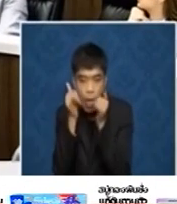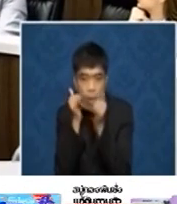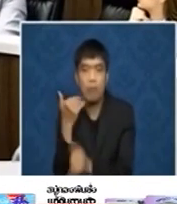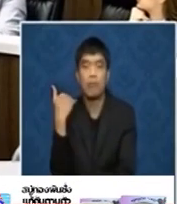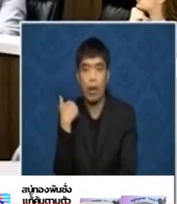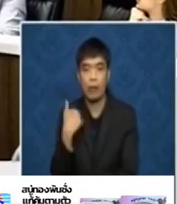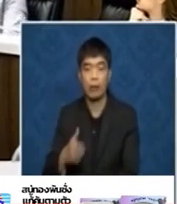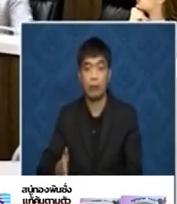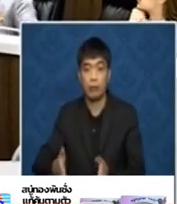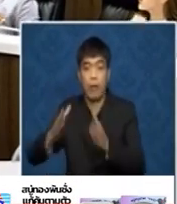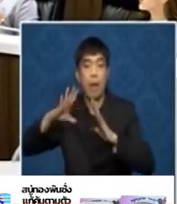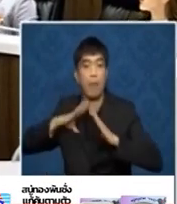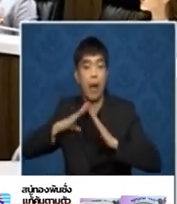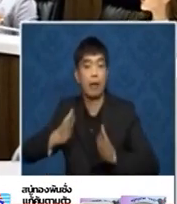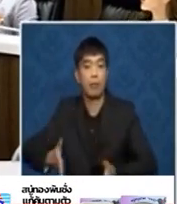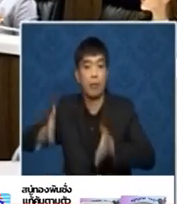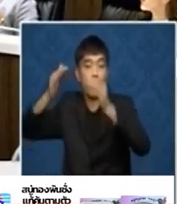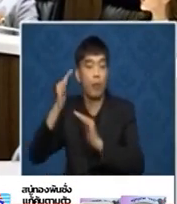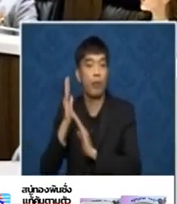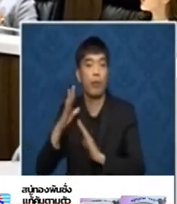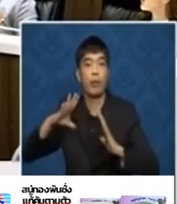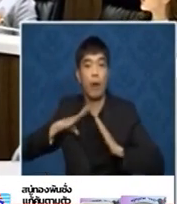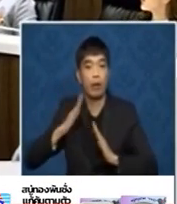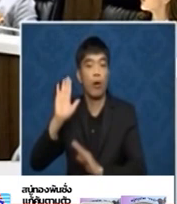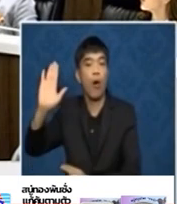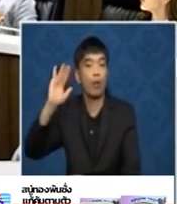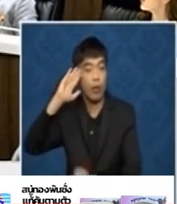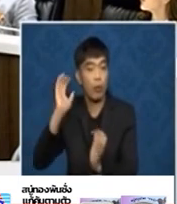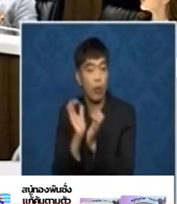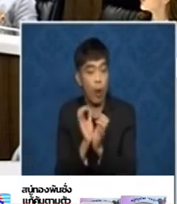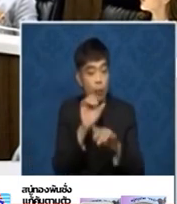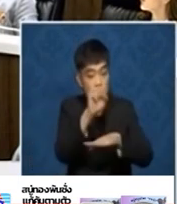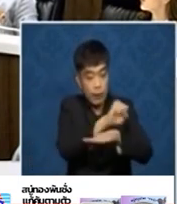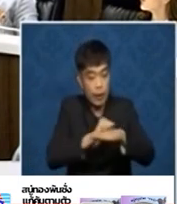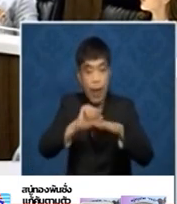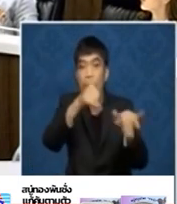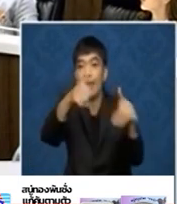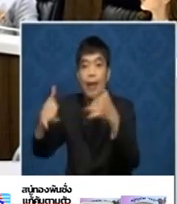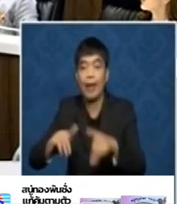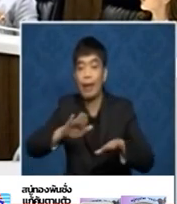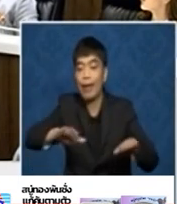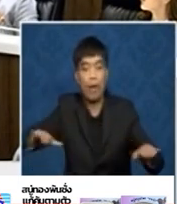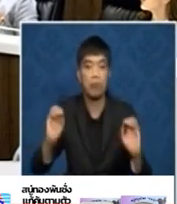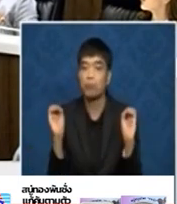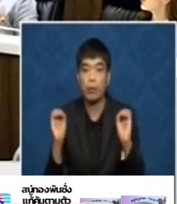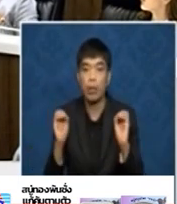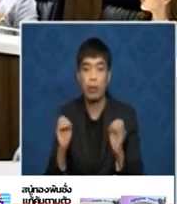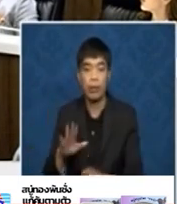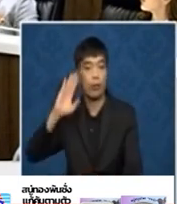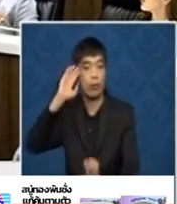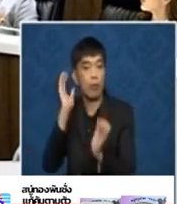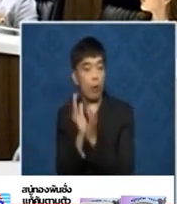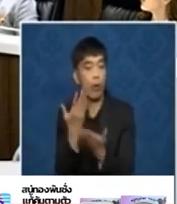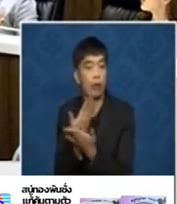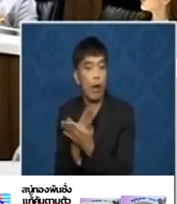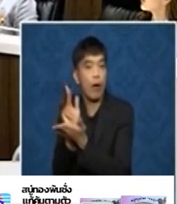แฟลตตำรวจกับไม่มีสนามเด็กเล่นให้กับลูกเขานะครับตำรวจหลายท่านนะครับเป็นหนี้เป็นสินเพื่อส่งลูกเรียนไปประเดี๋ย